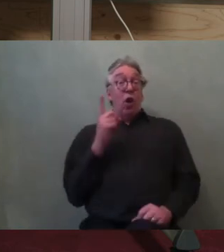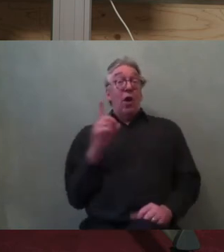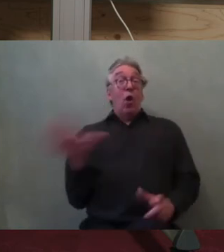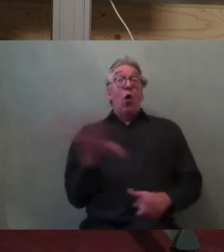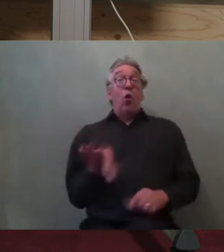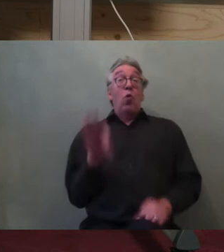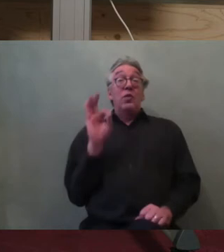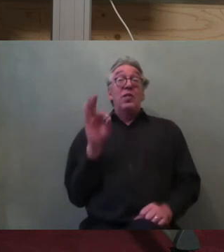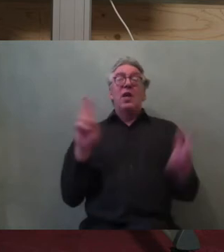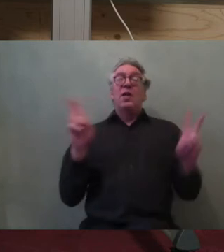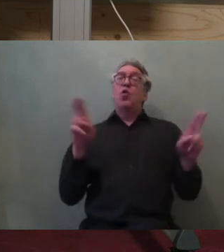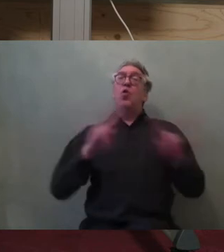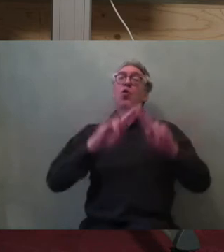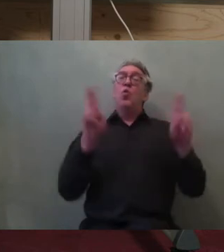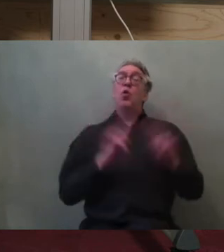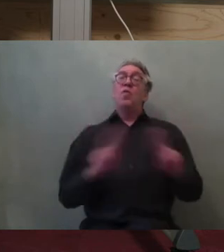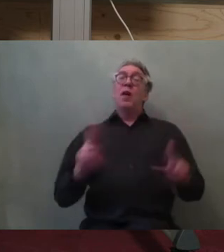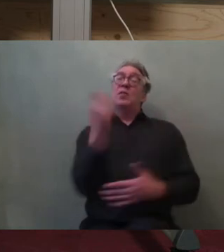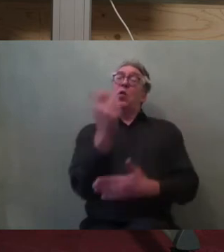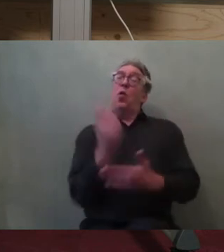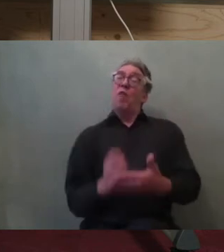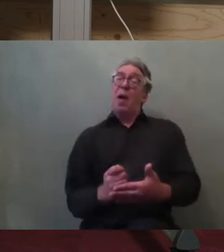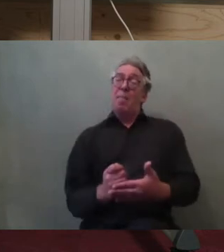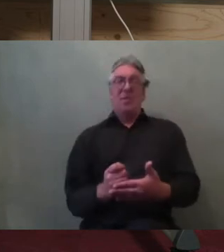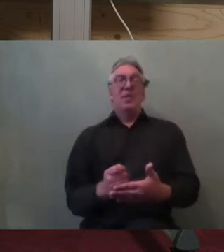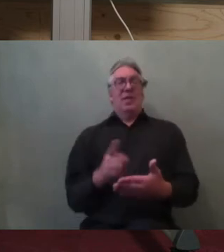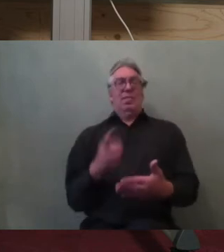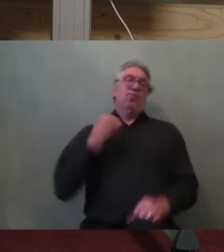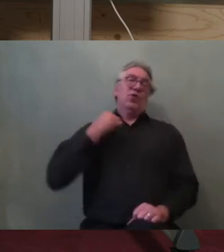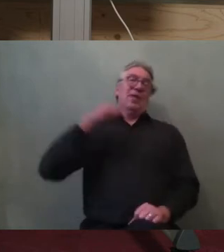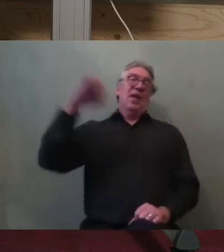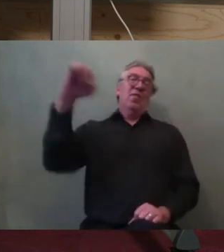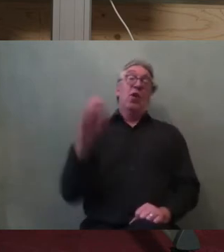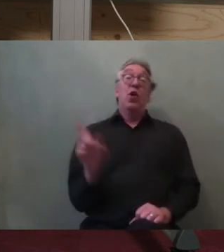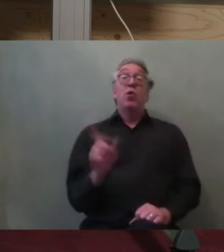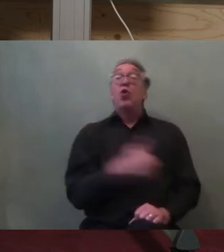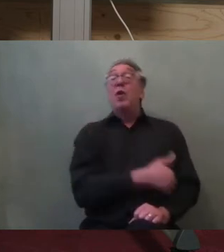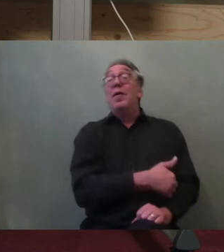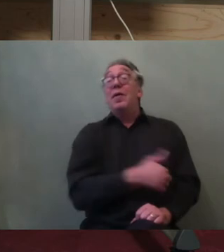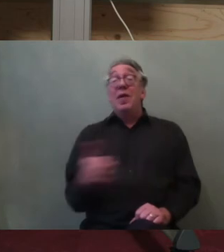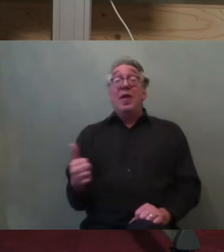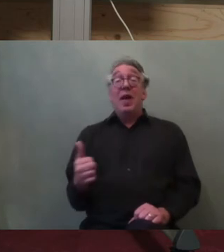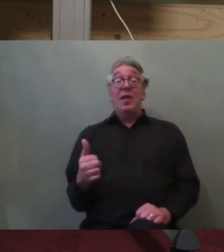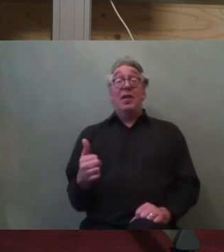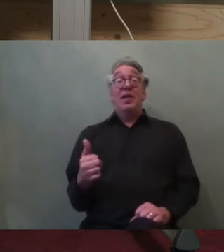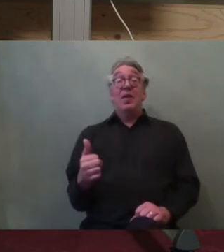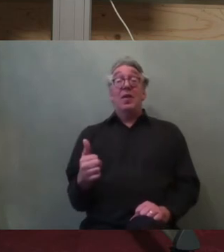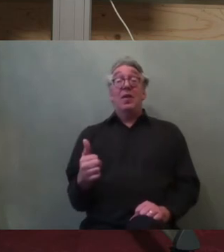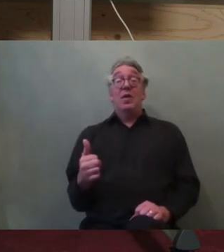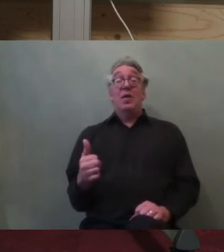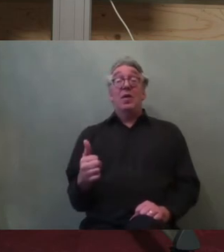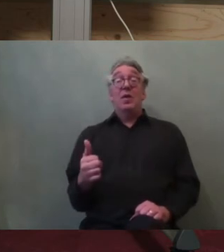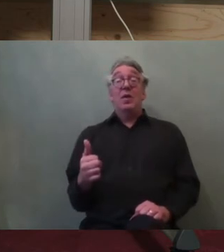ontwerp eigenlijk het streven is. Dat betekent eigenlijk dat ja, iedereen echt op dezelfde manier ja, bijvoorbeeld een